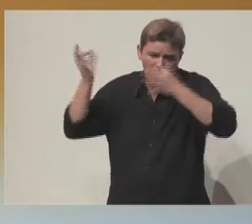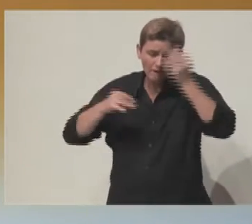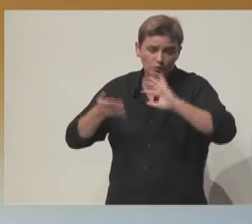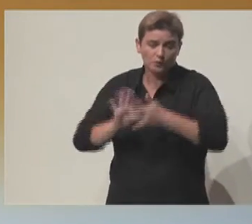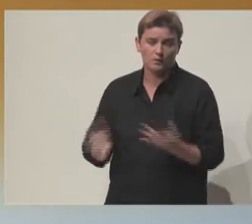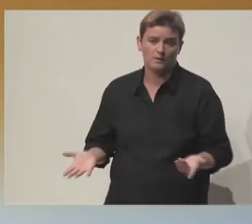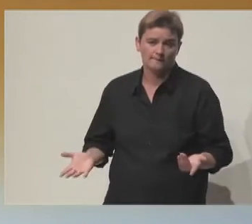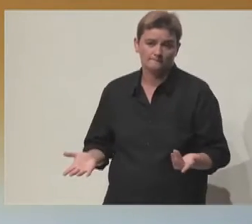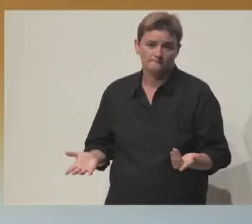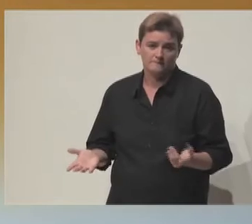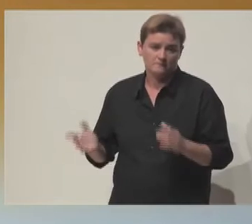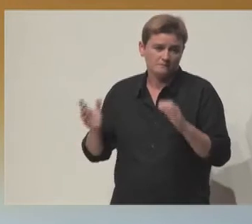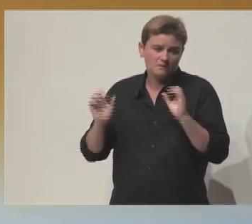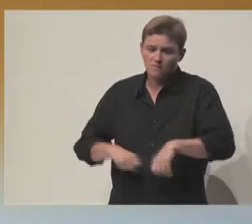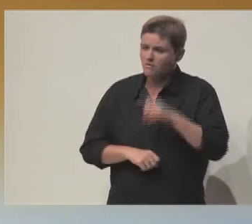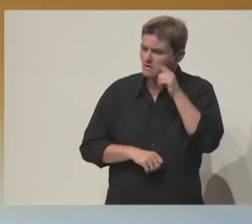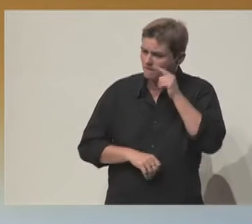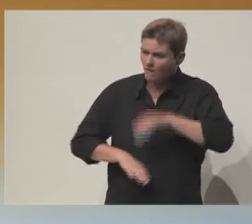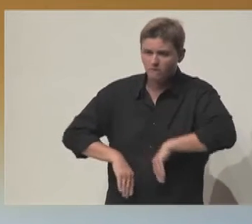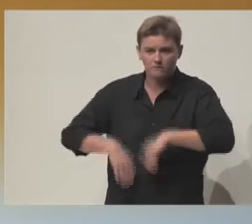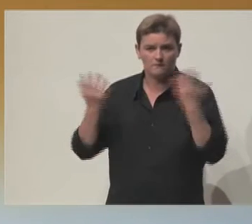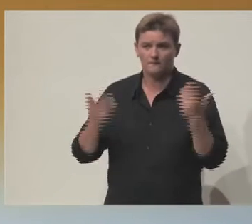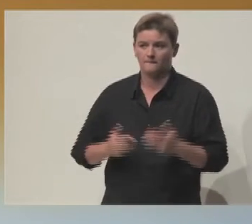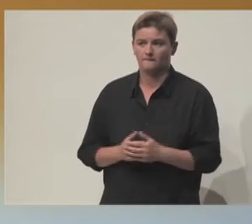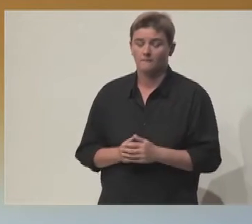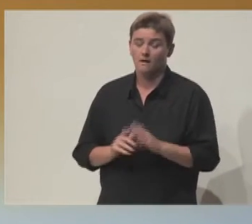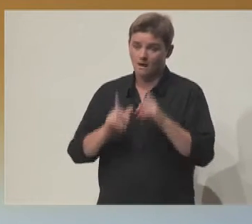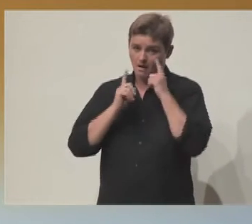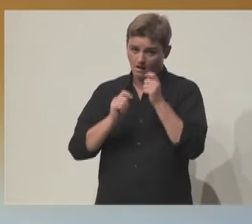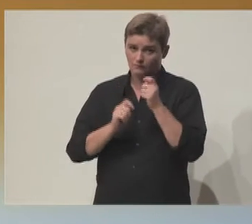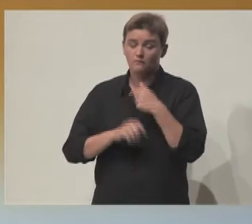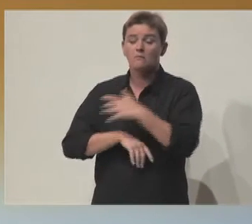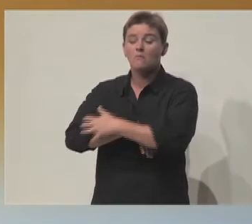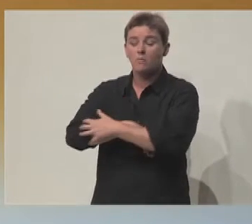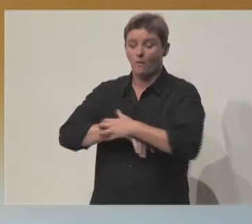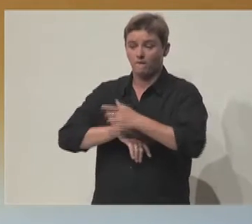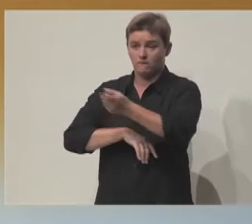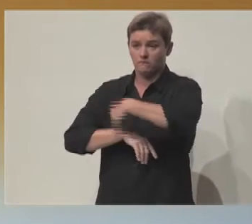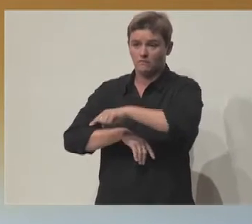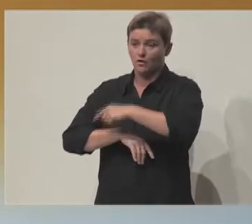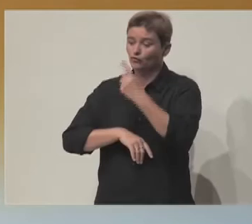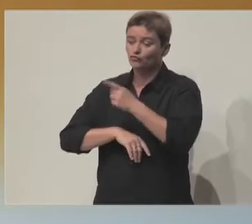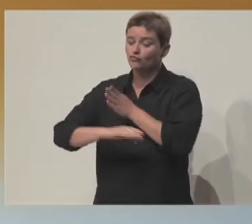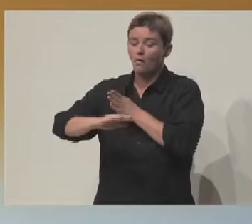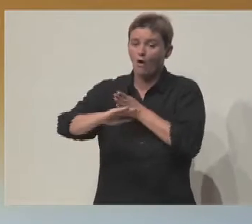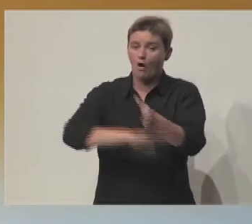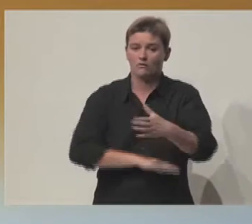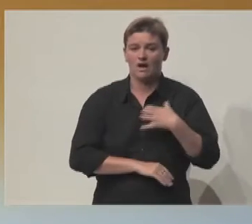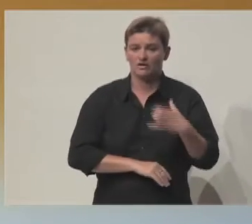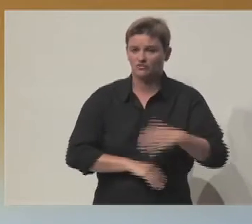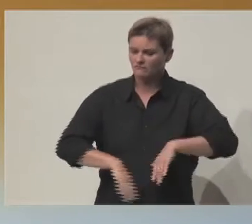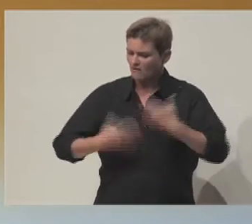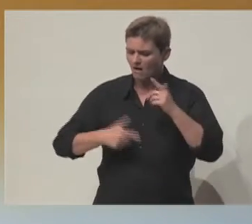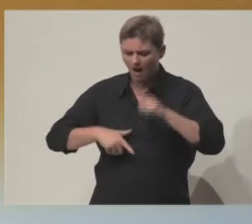quels que soient les efforts qui seront faits écoutez bien les pauvres iront chez les riches irons à pied